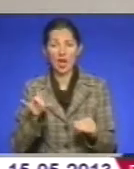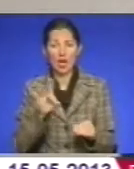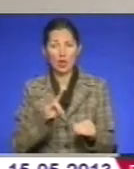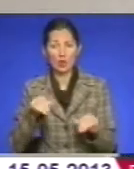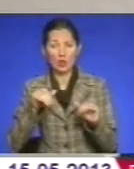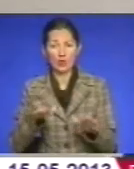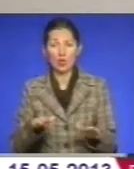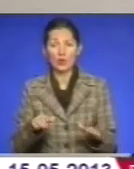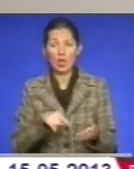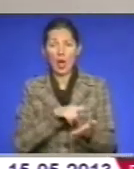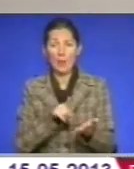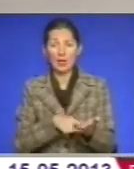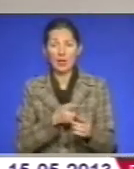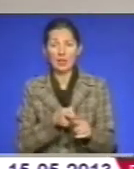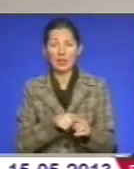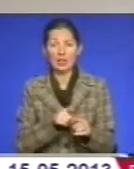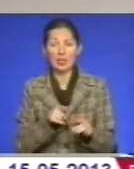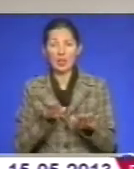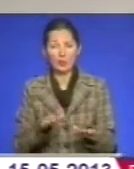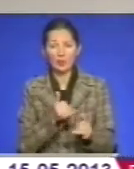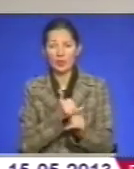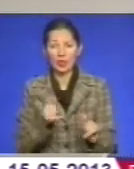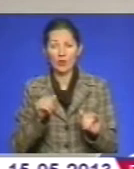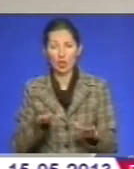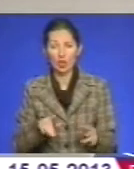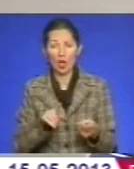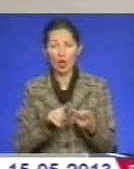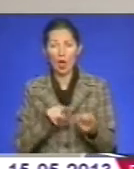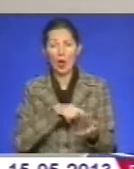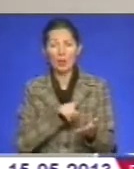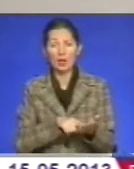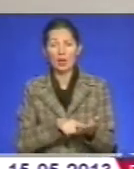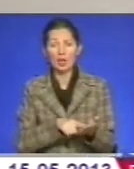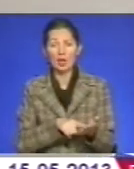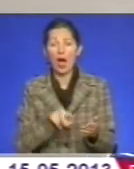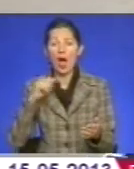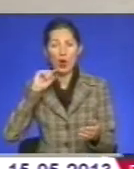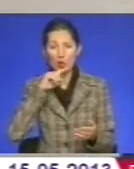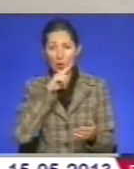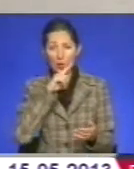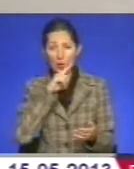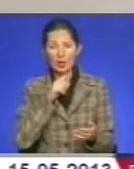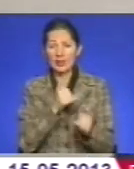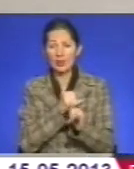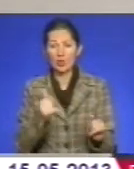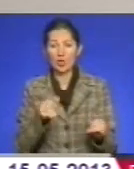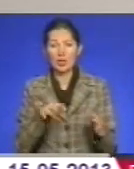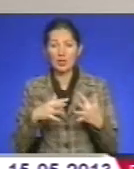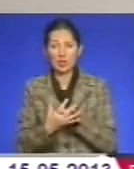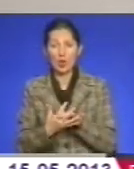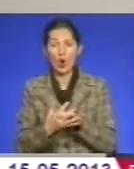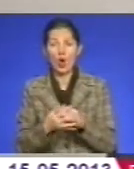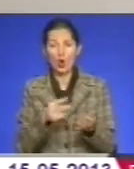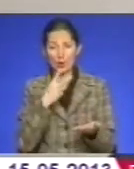первинному рівні неможливо вирішити. Друге питання. Другий зріз – це зріз економічний. Не можна село сьогодні розглядати лише з позиції